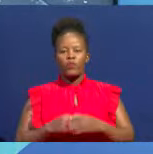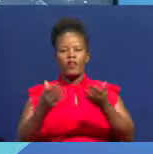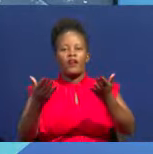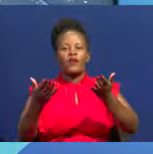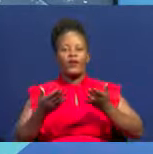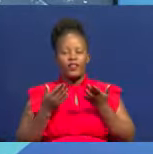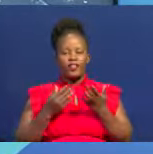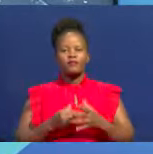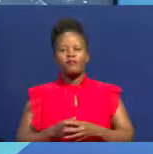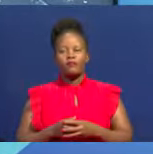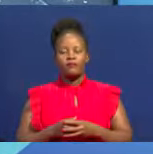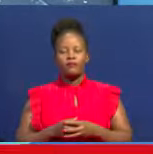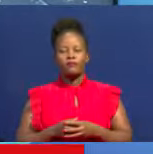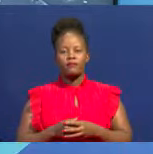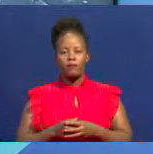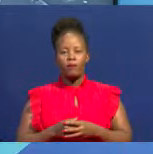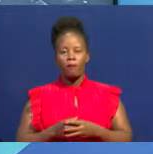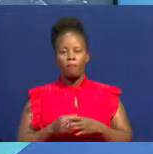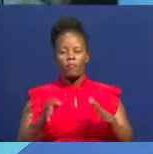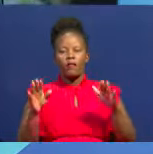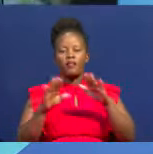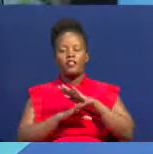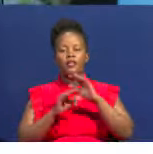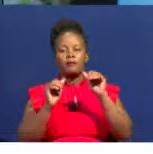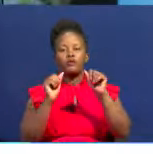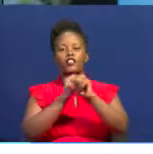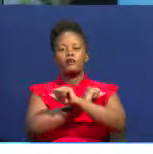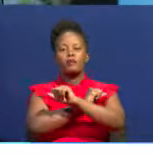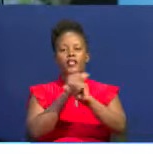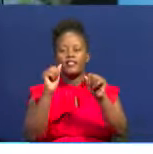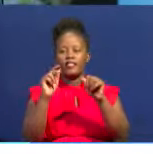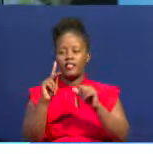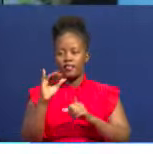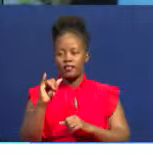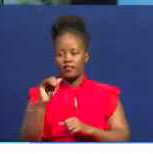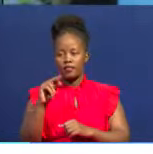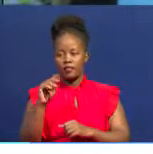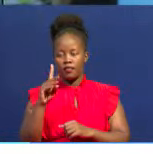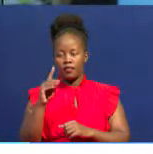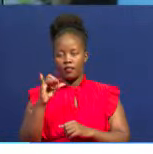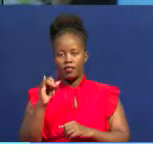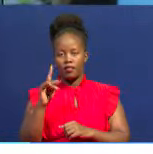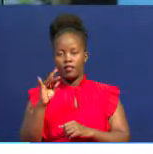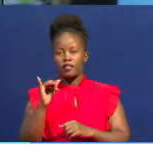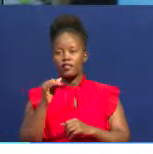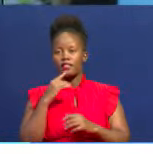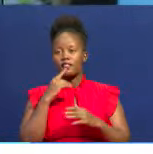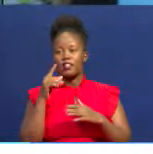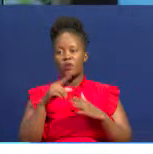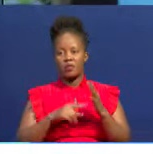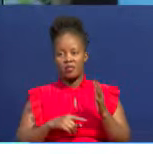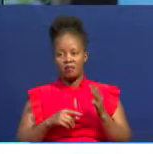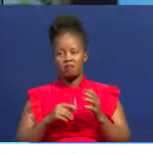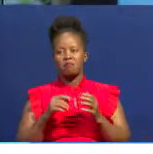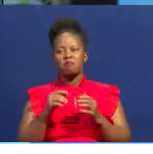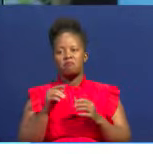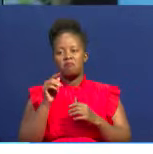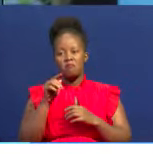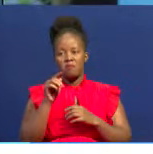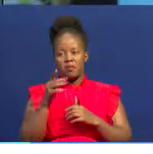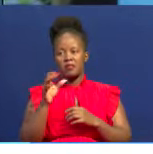Naam, karibu tena. Naibu Rais Kithure Kindiki amepongeza mpango wa afya wa Taifa Care na kuutaja kama hatua muhimu